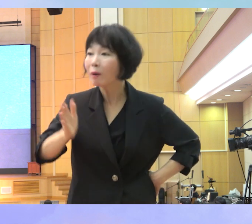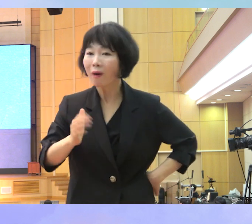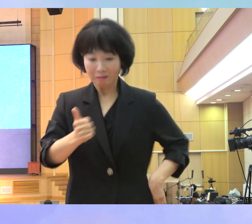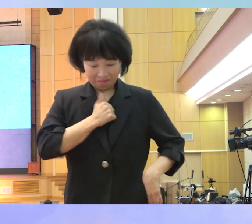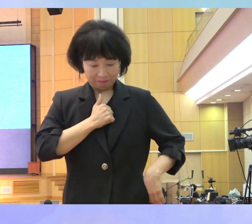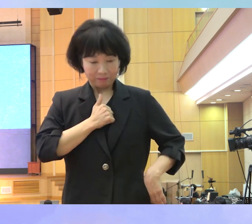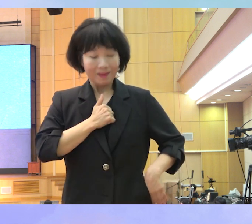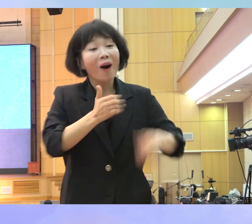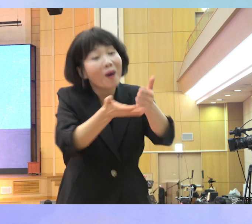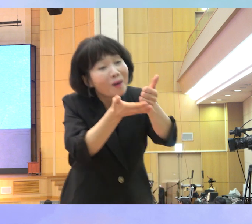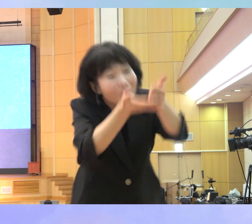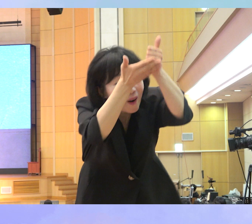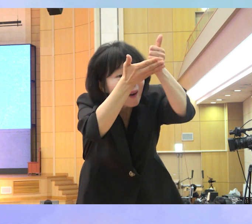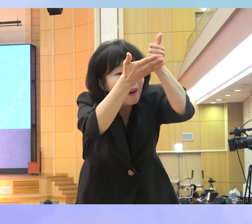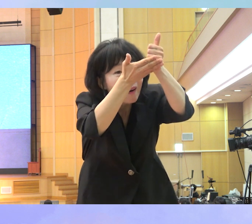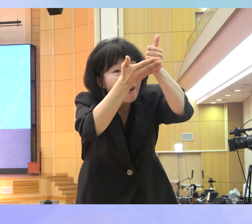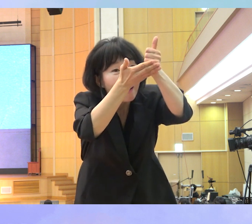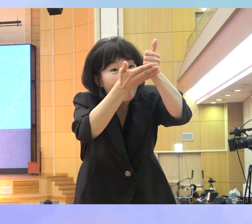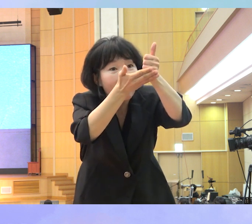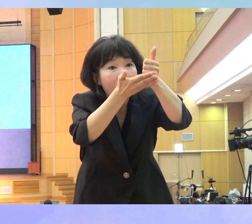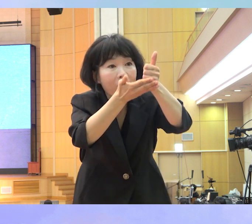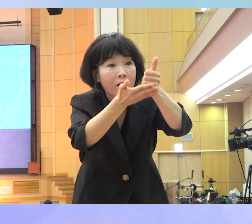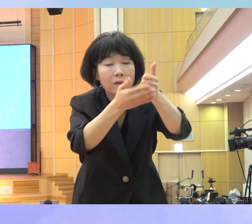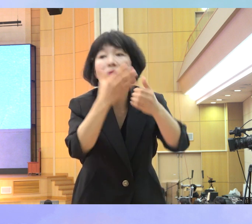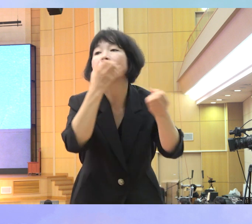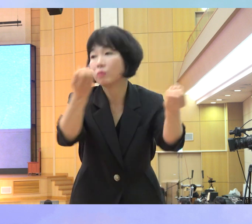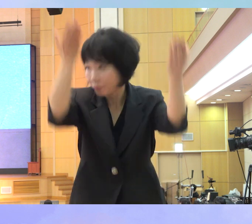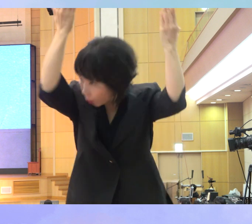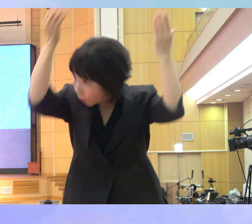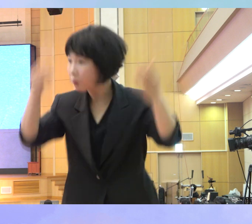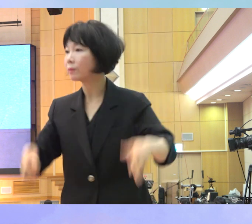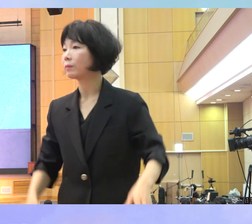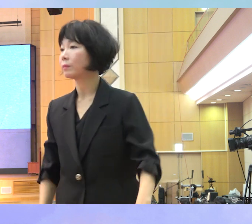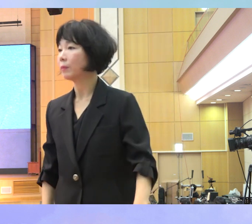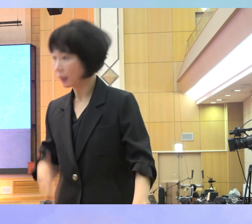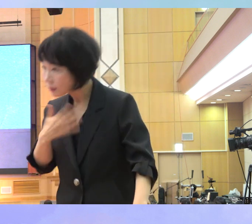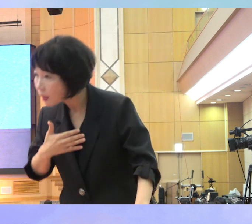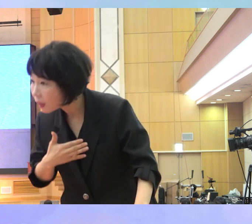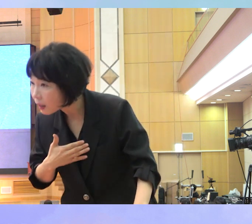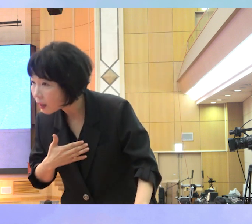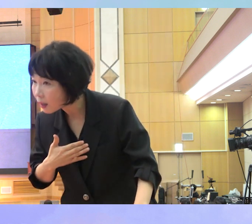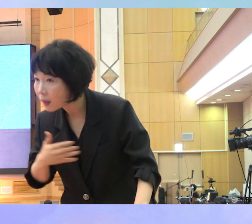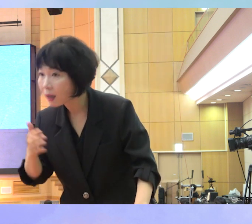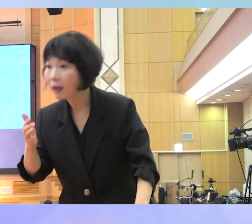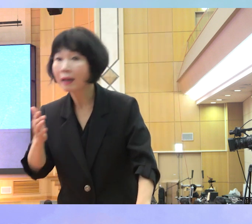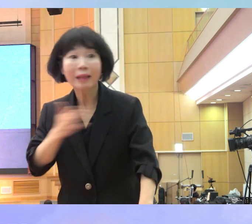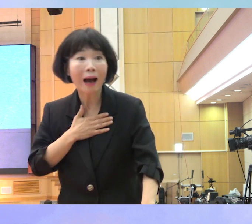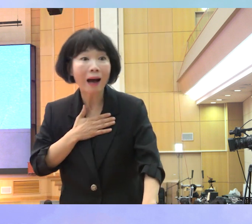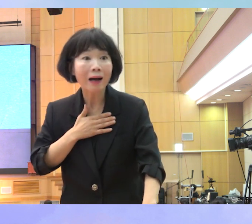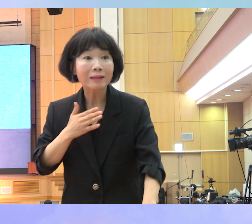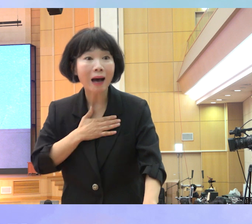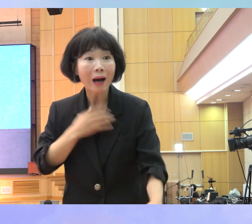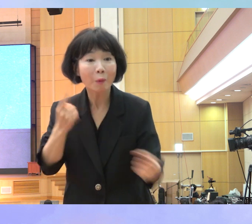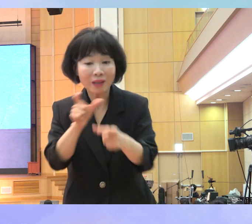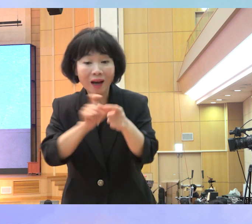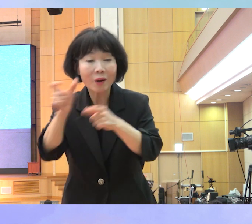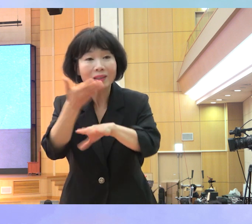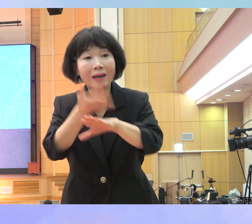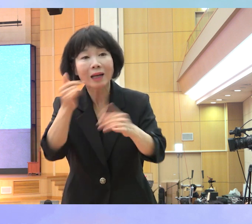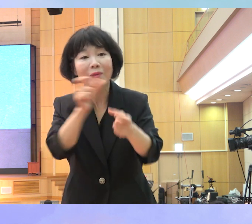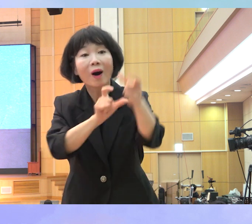내가 그 사람보다 더 낮아지고 이런 거 아니에요. 근데 성경은 뭐라고 그래요? 나보다 남을